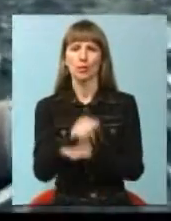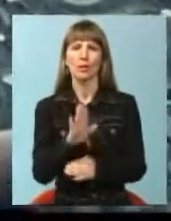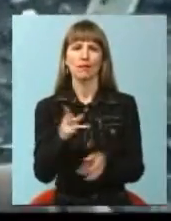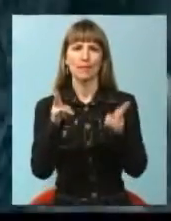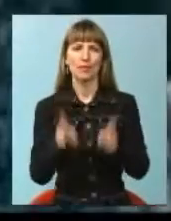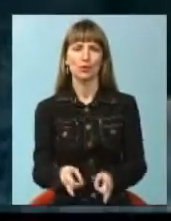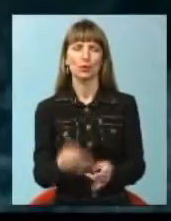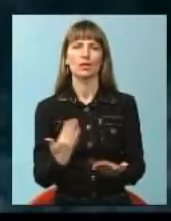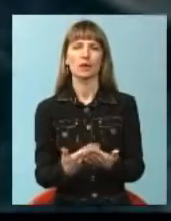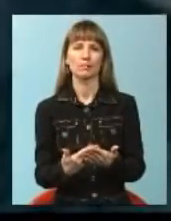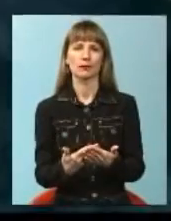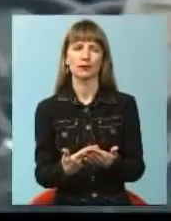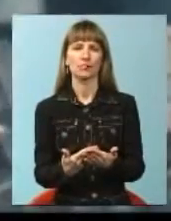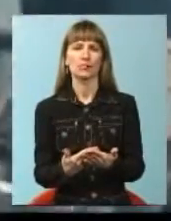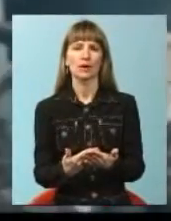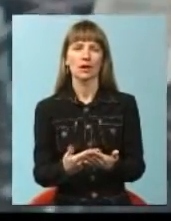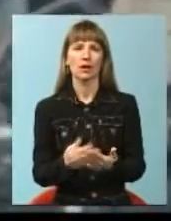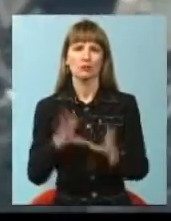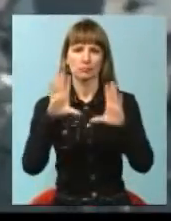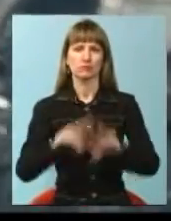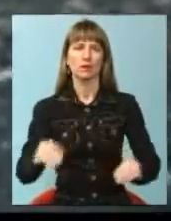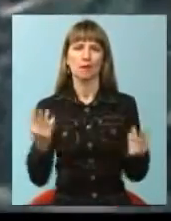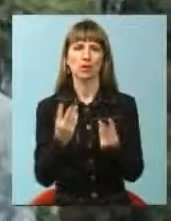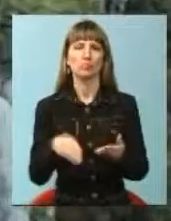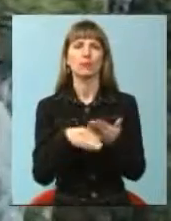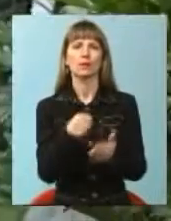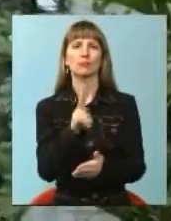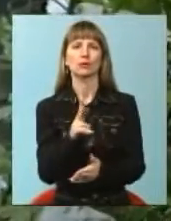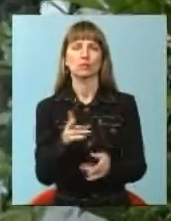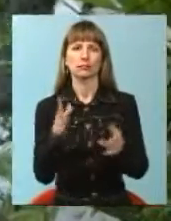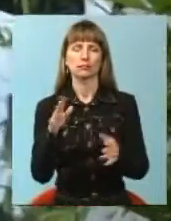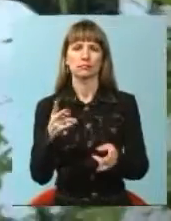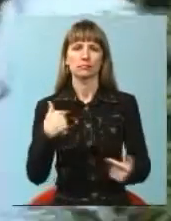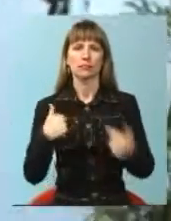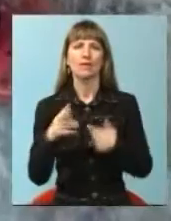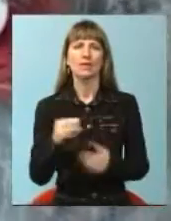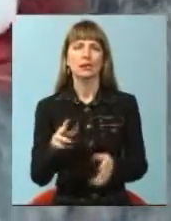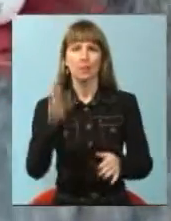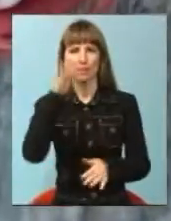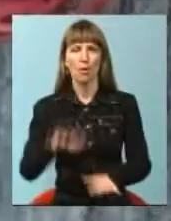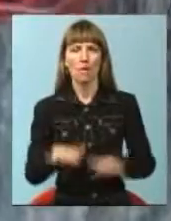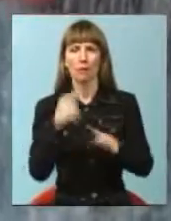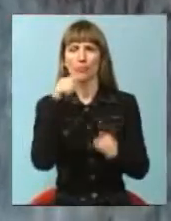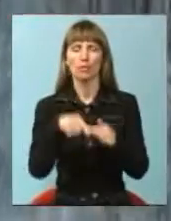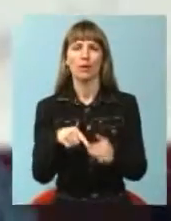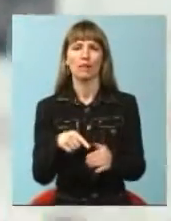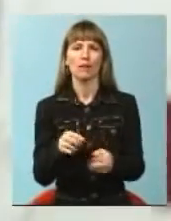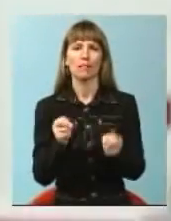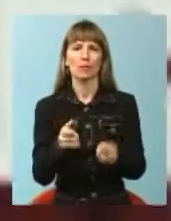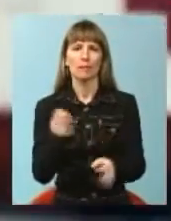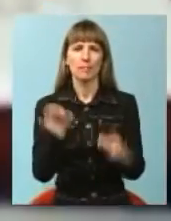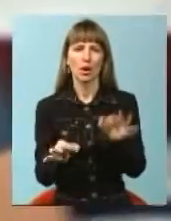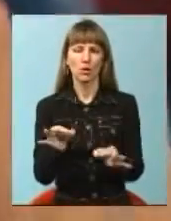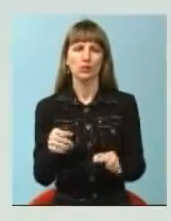біду. Наприклад, побороти пожежу, допомогти тим, хто постраждав від повені, потрапив у пастку природи тощо. Наша